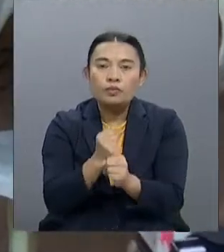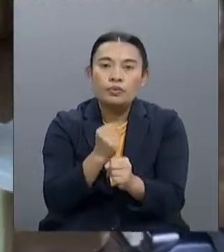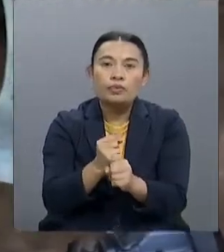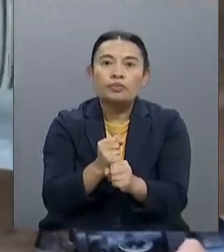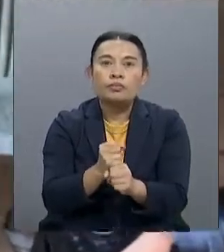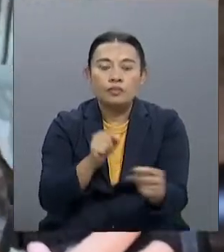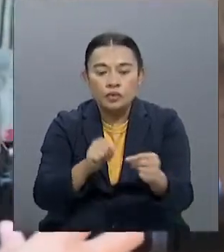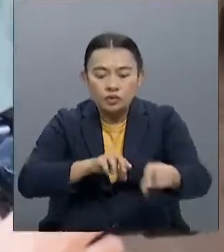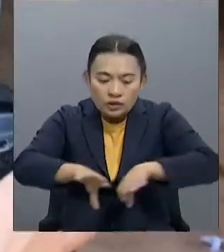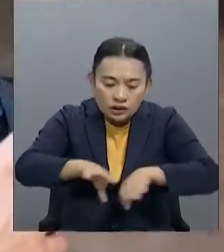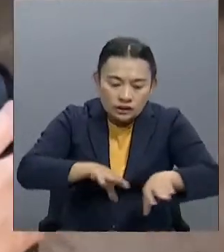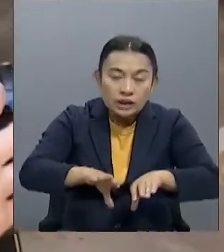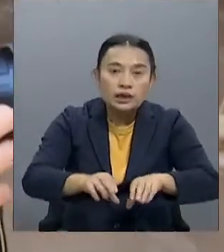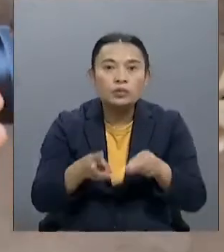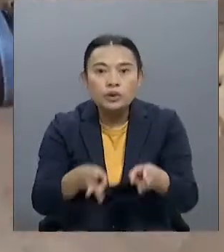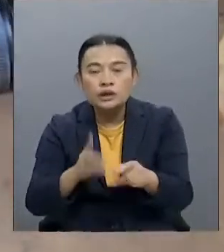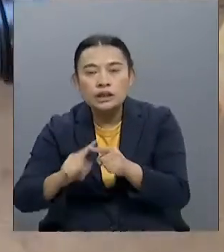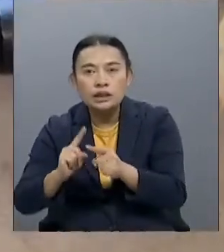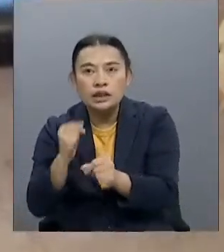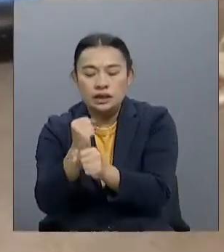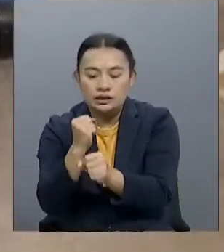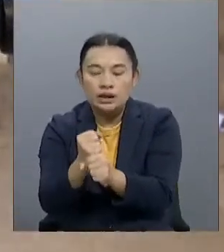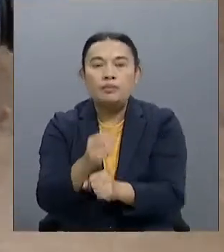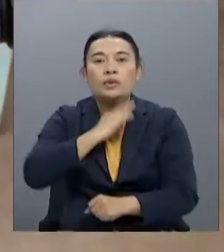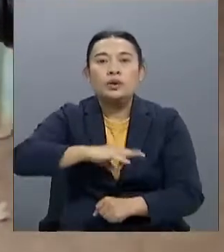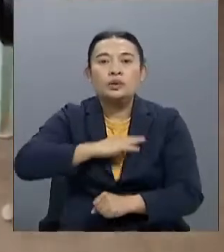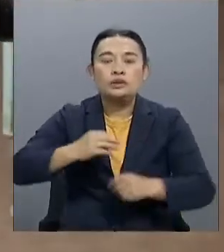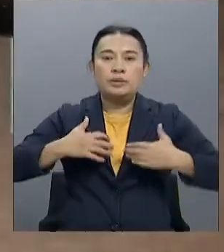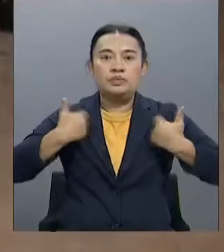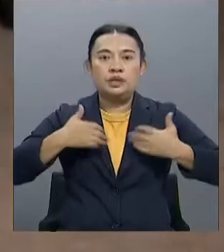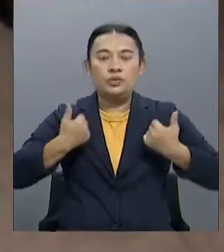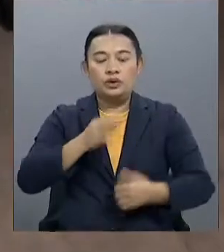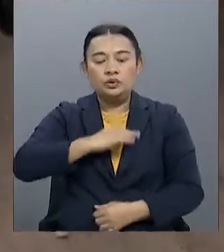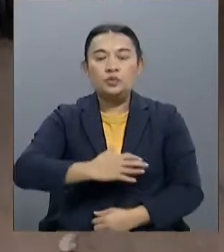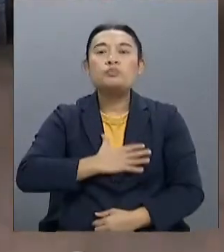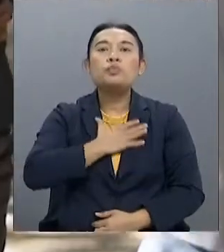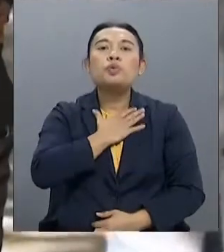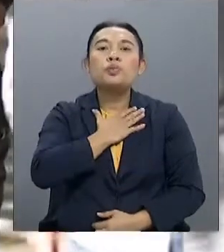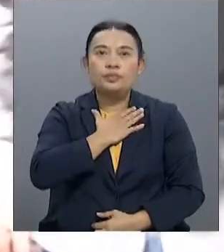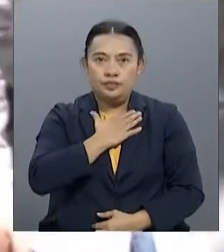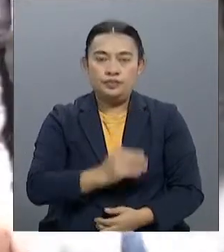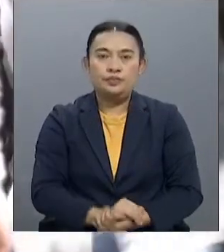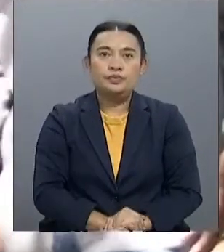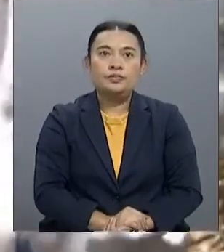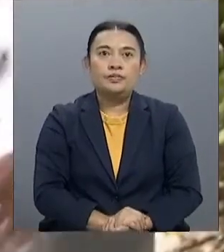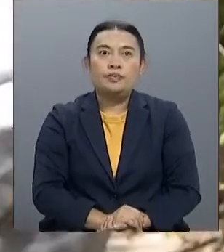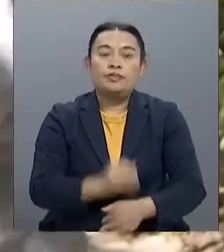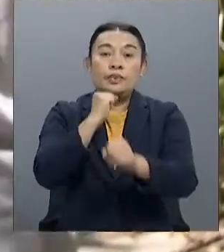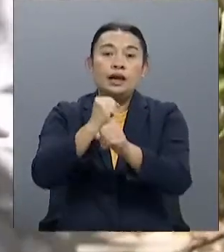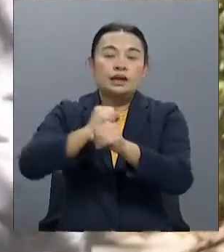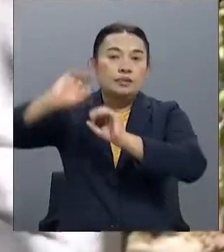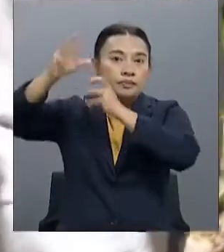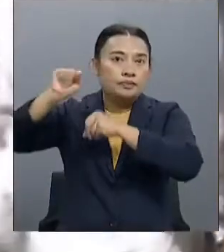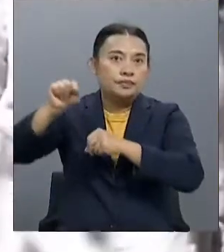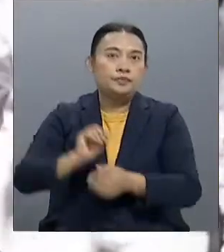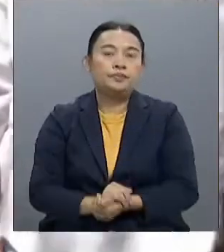องค์ประกอบอะไรต่างๆนะครับก็ได้ความสนุกสนานและประทับใจและภูมิใจกับตัวเองมากเลยครับ การผลิตหนังสั้นไม่เพียงแต่เป็น